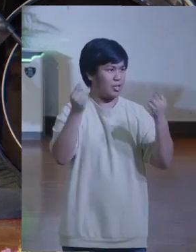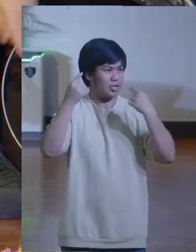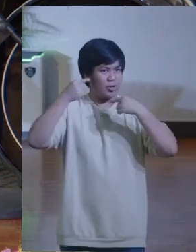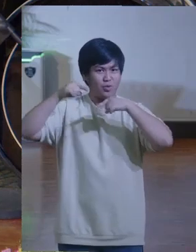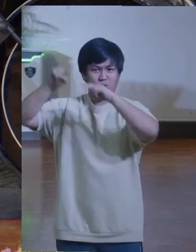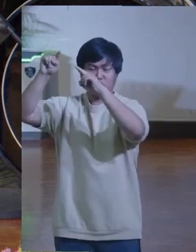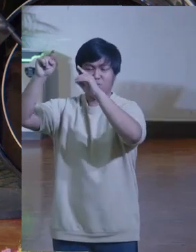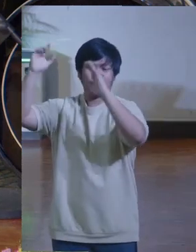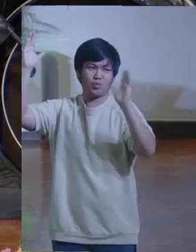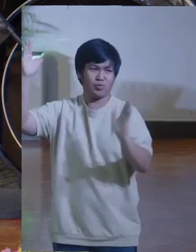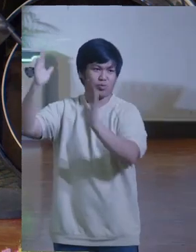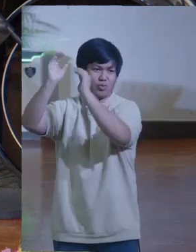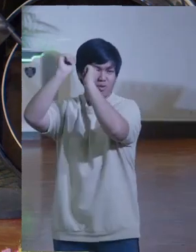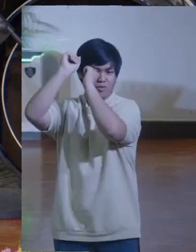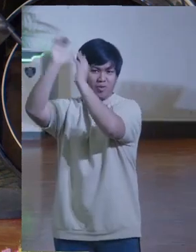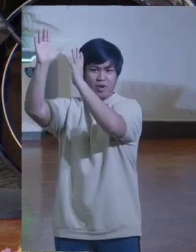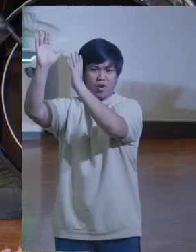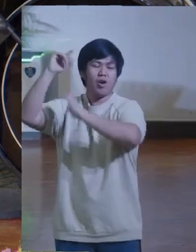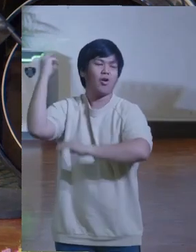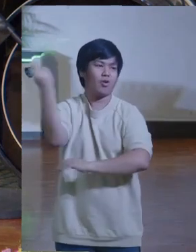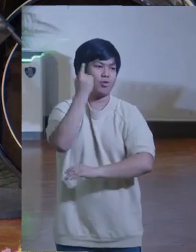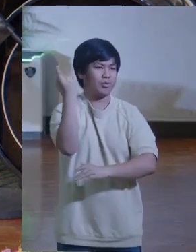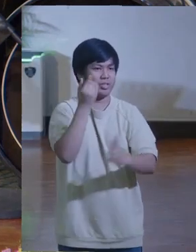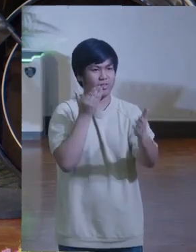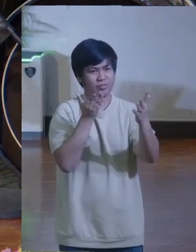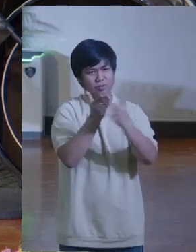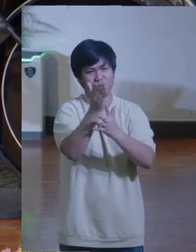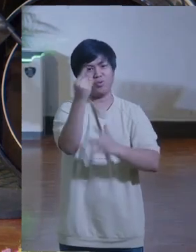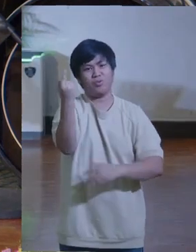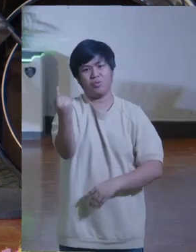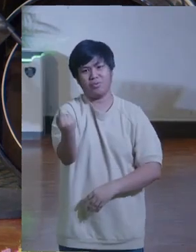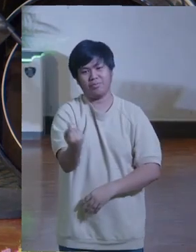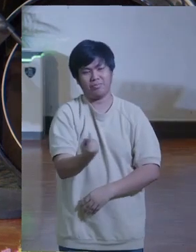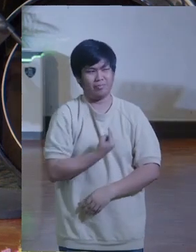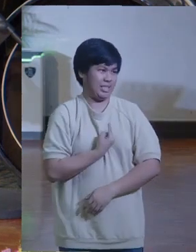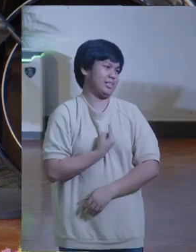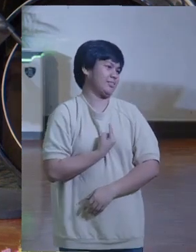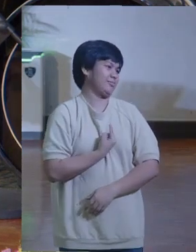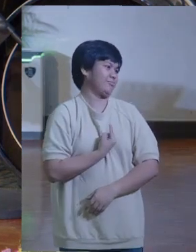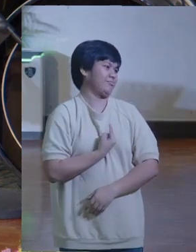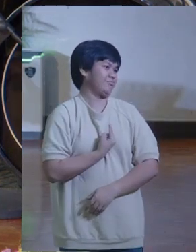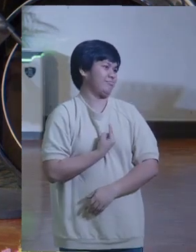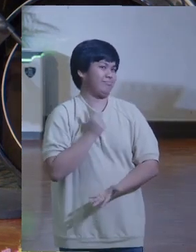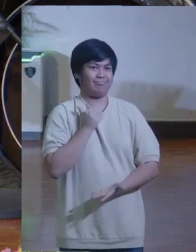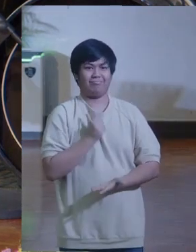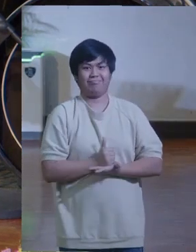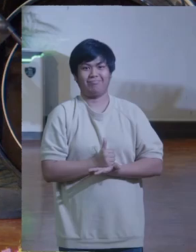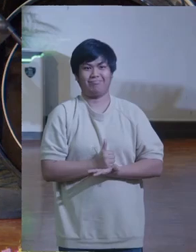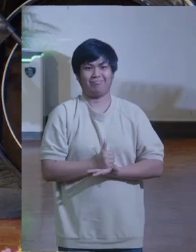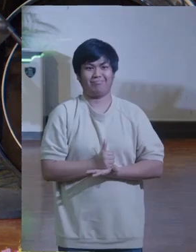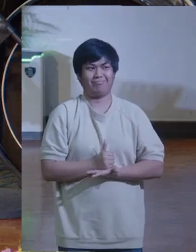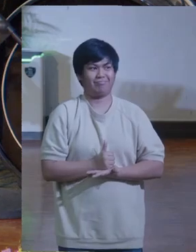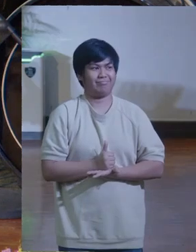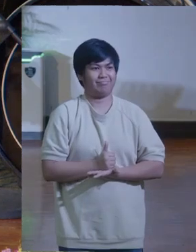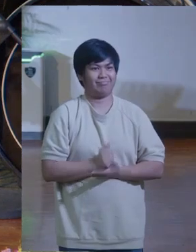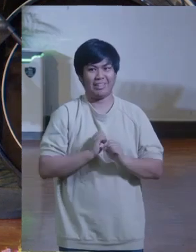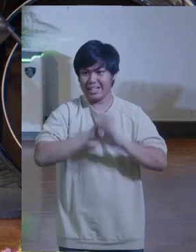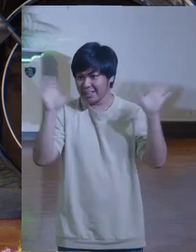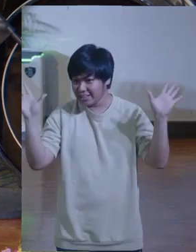No one comes to the Father except by me. Malinaw po